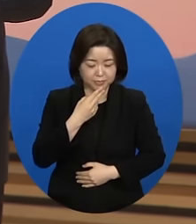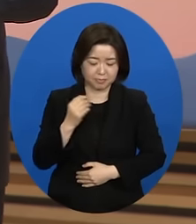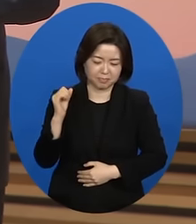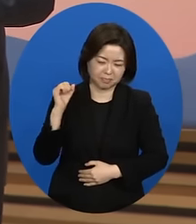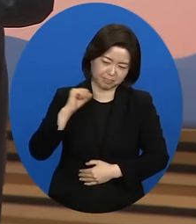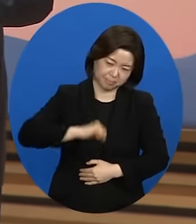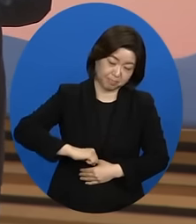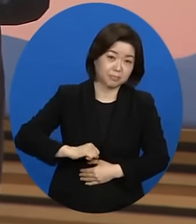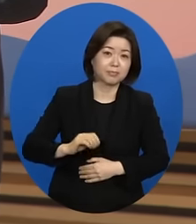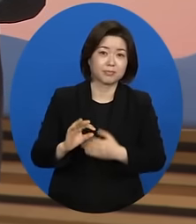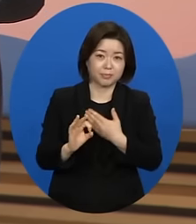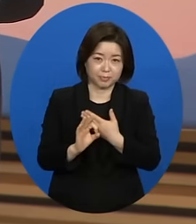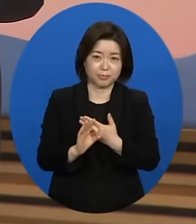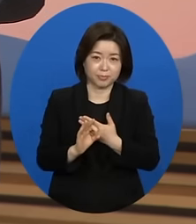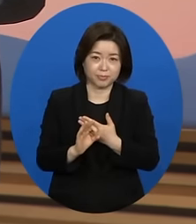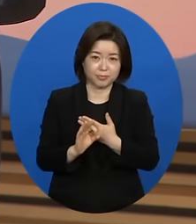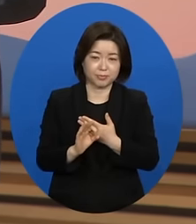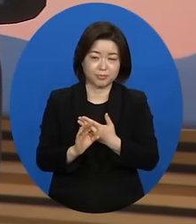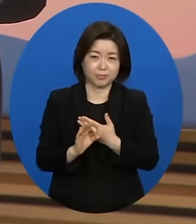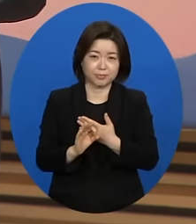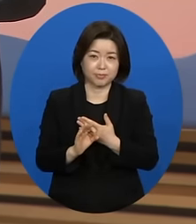않았더라면